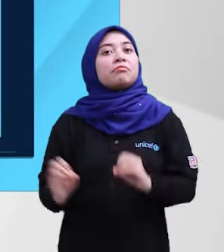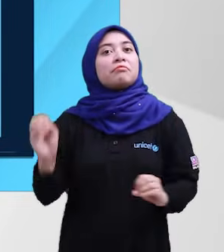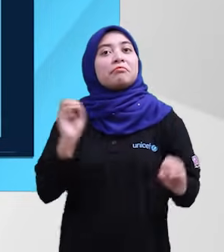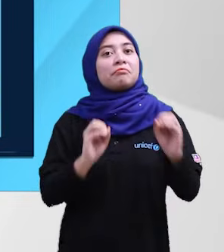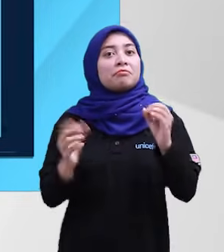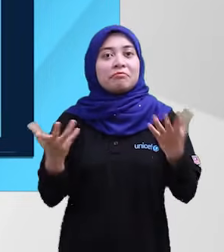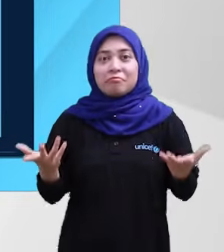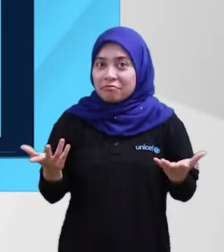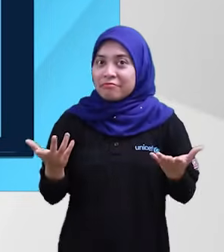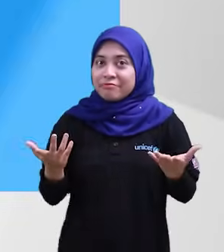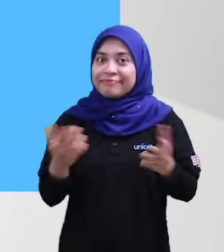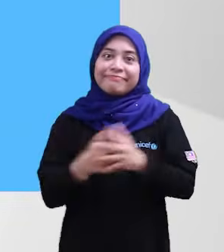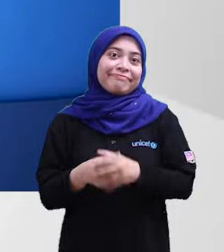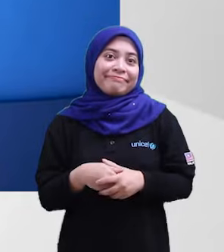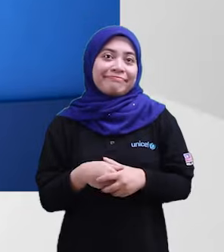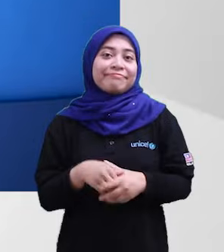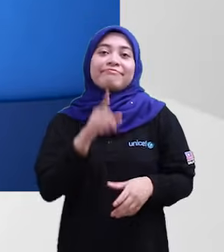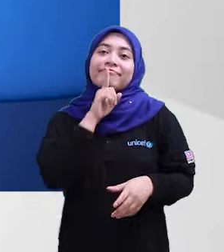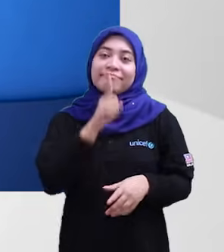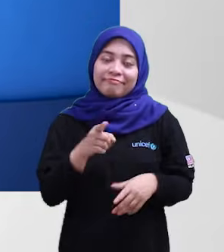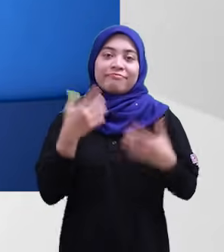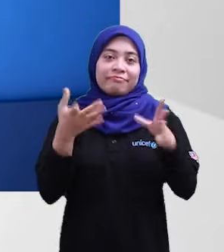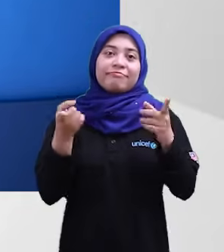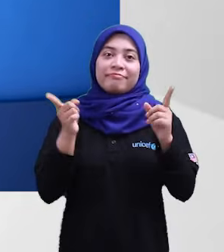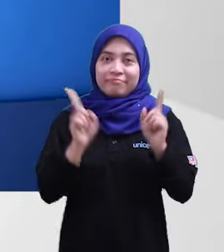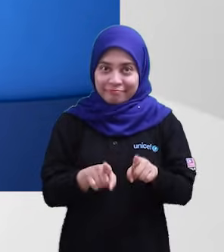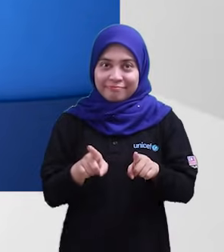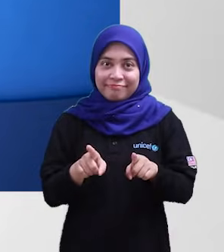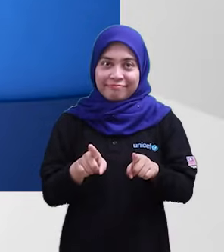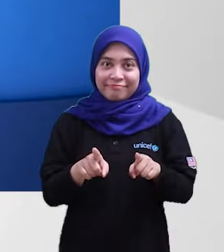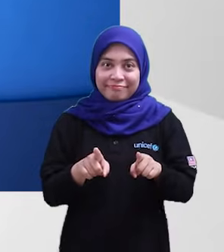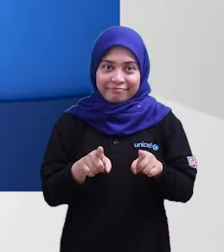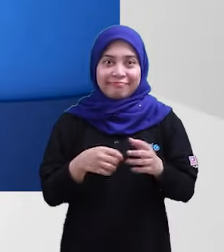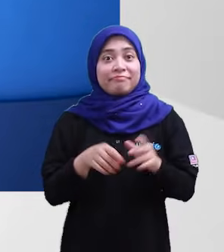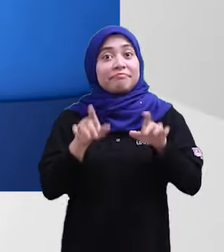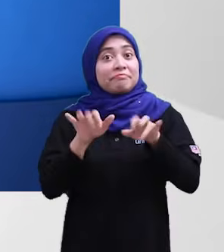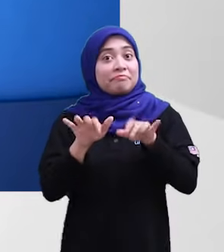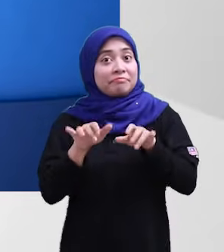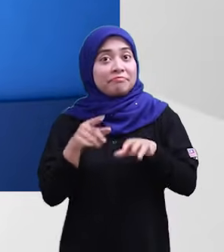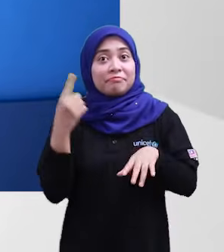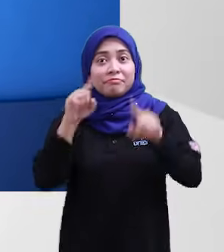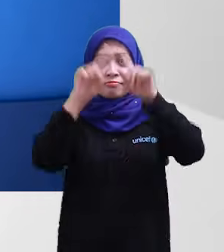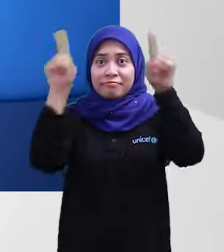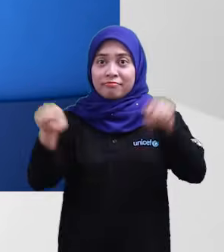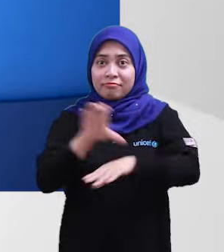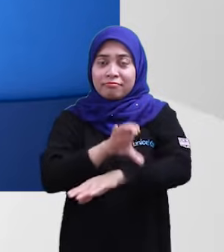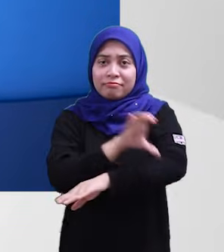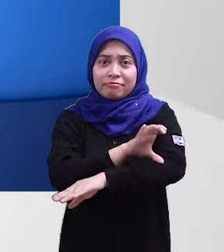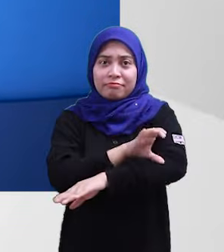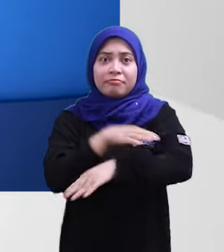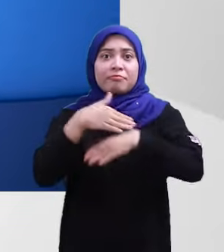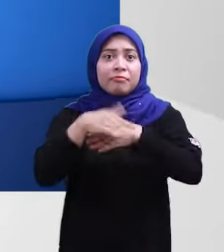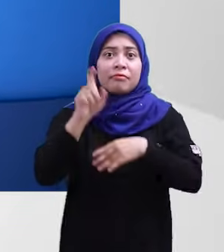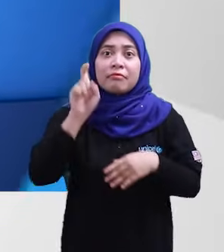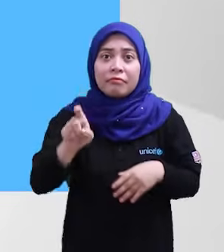Tak ada apa-apa yang berlaku kan? Sebenarnya, sesuatu telah pun berlaku. Jika kita typekan sesuatu pada skrin